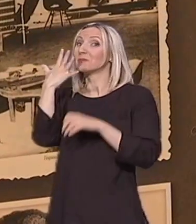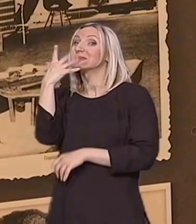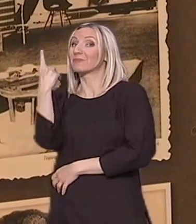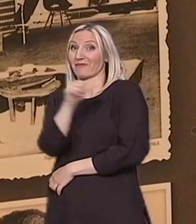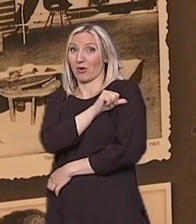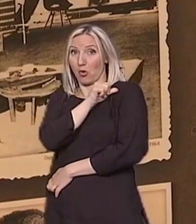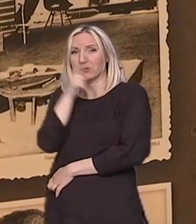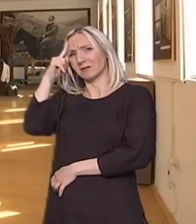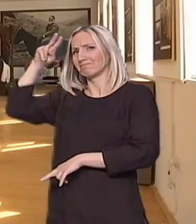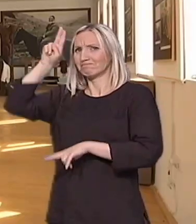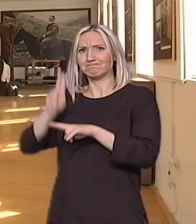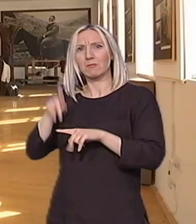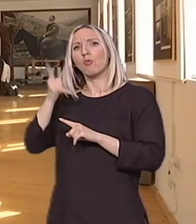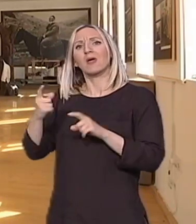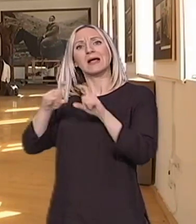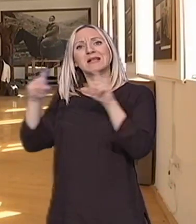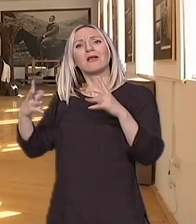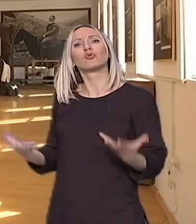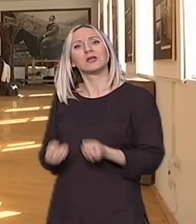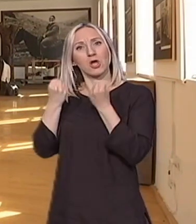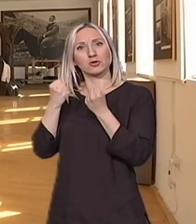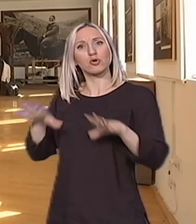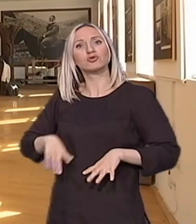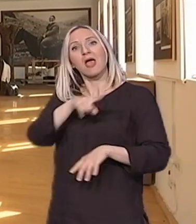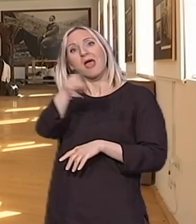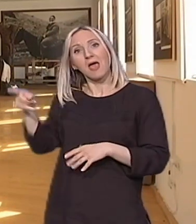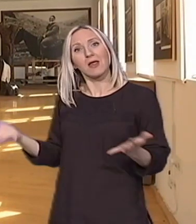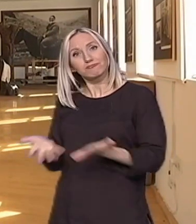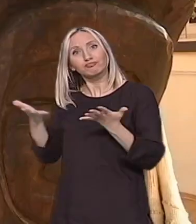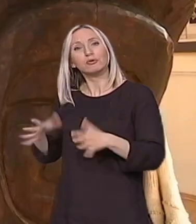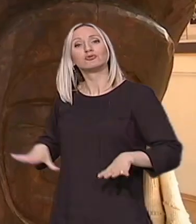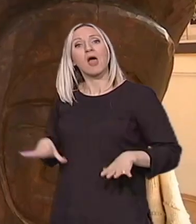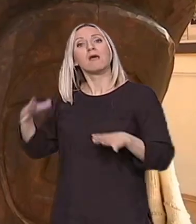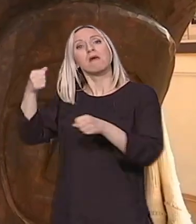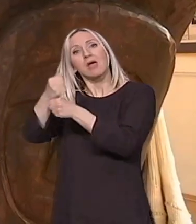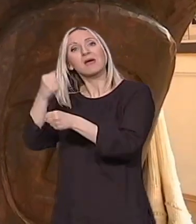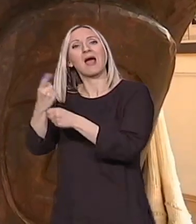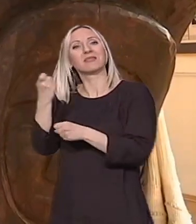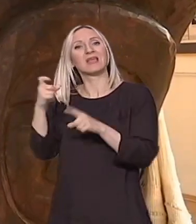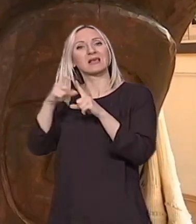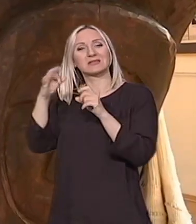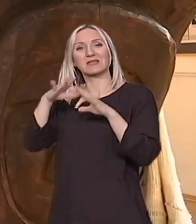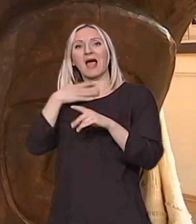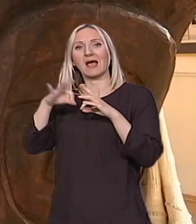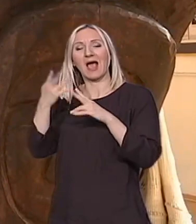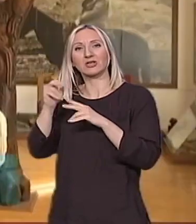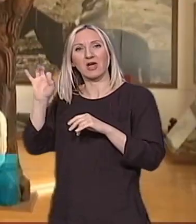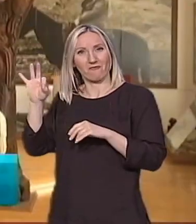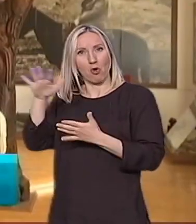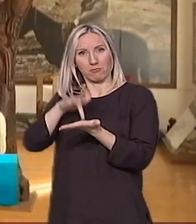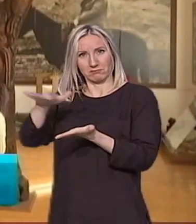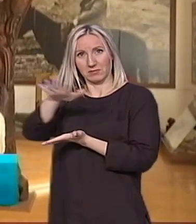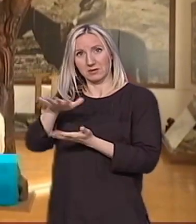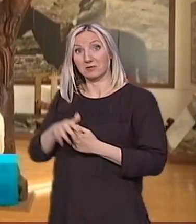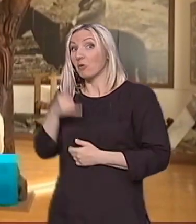1951. Odlučna da osnuje zadrugu žena i osnaži žene Dragačevskog kraja. To je jedna od prvih zadruga u